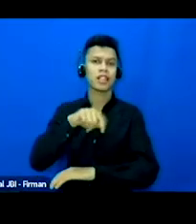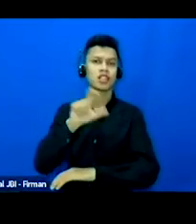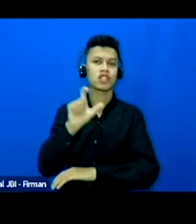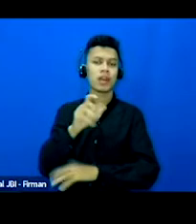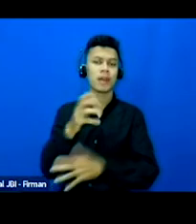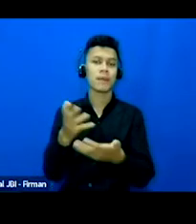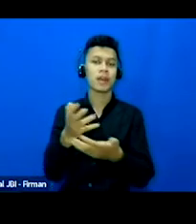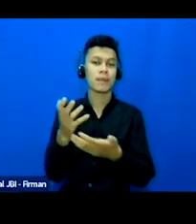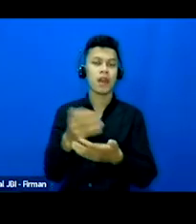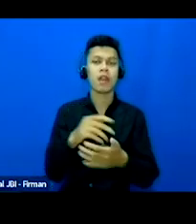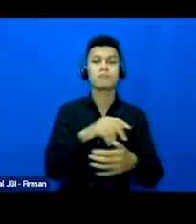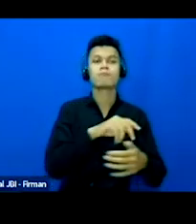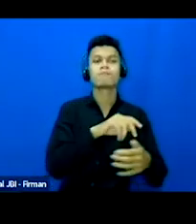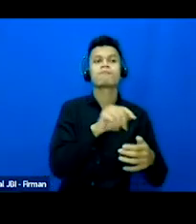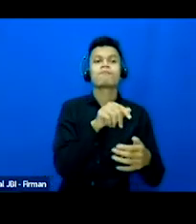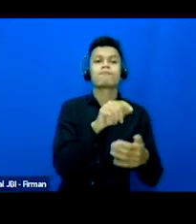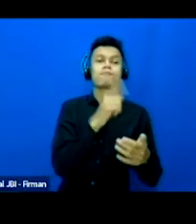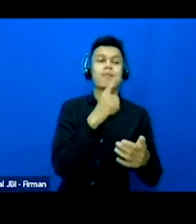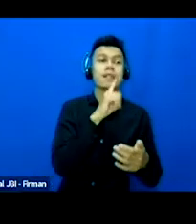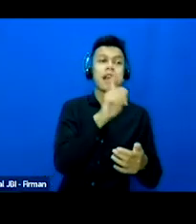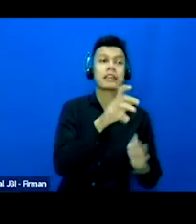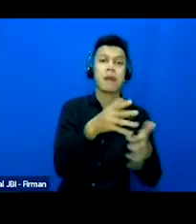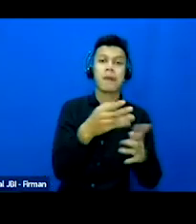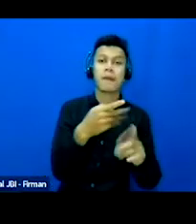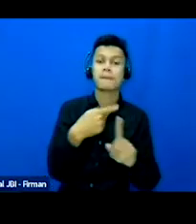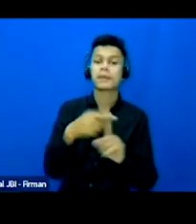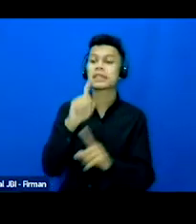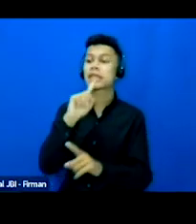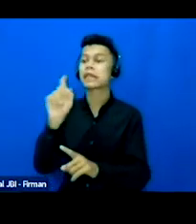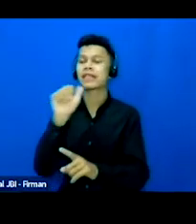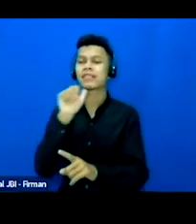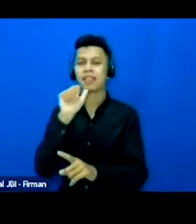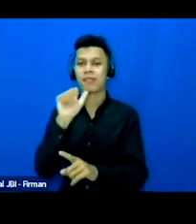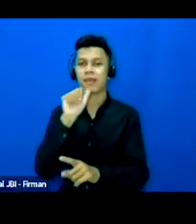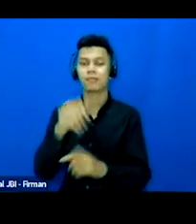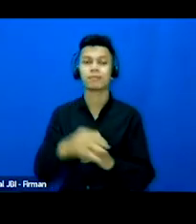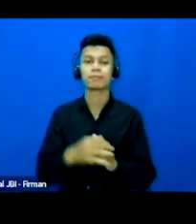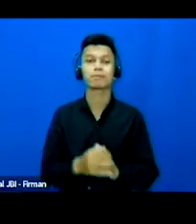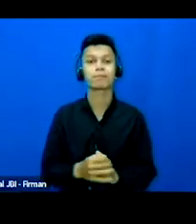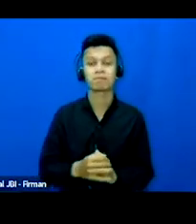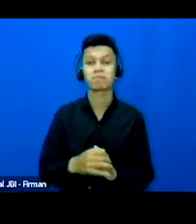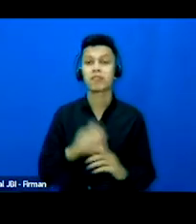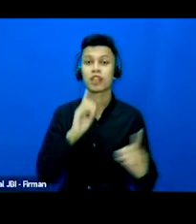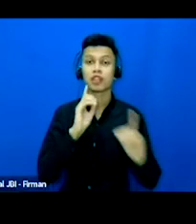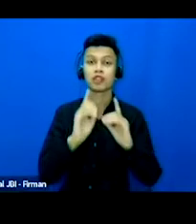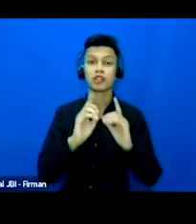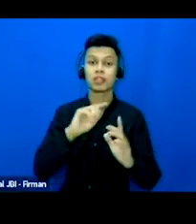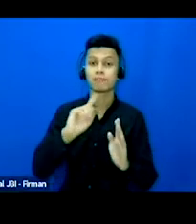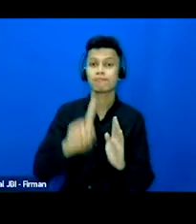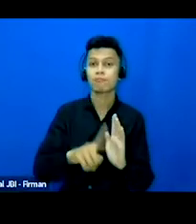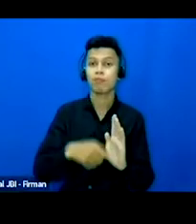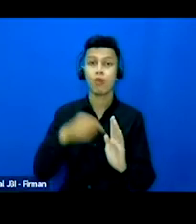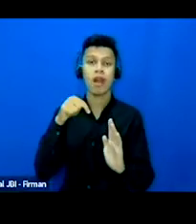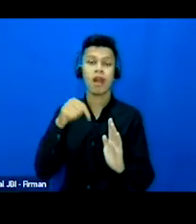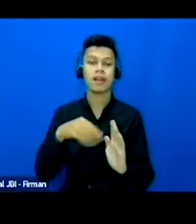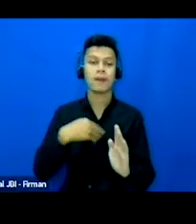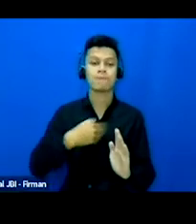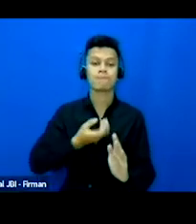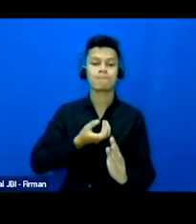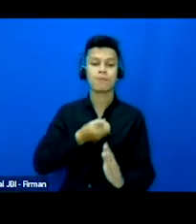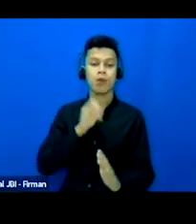kemudian pertanyaan diajukan kepada siapa Baiklah untuk memulai diskusi Pada hari ini saya akan menyemprotkan